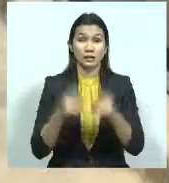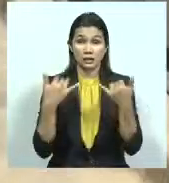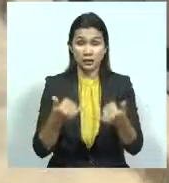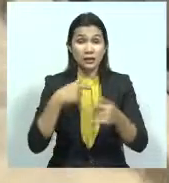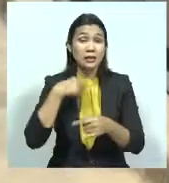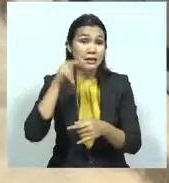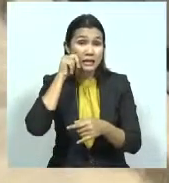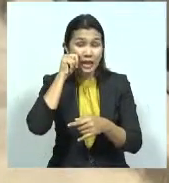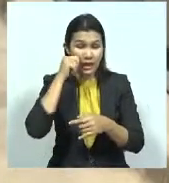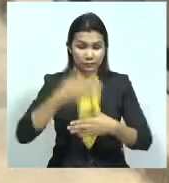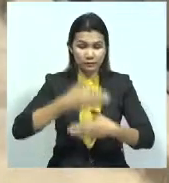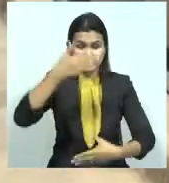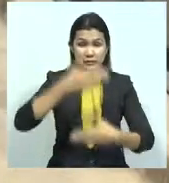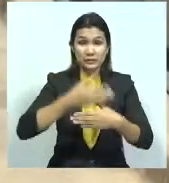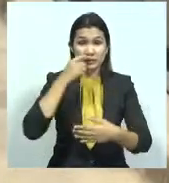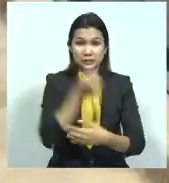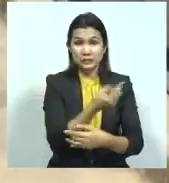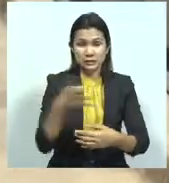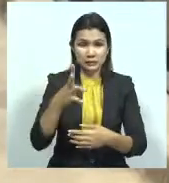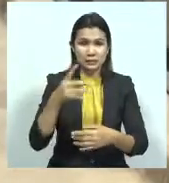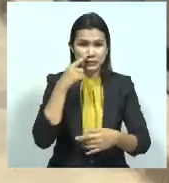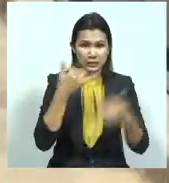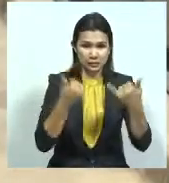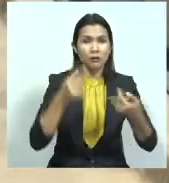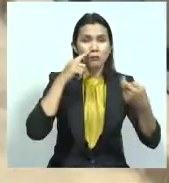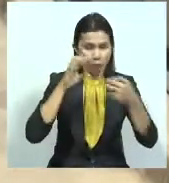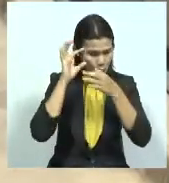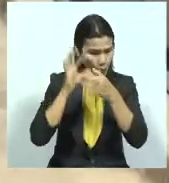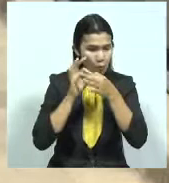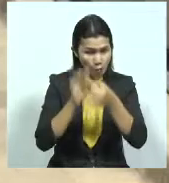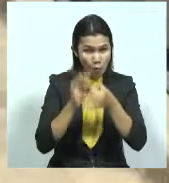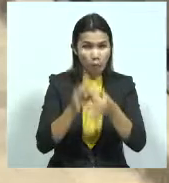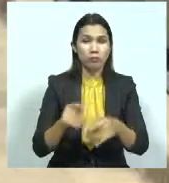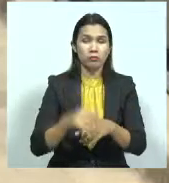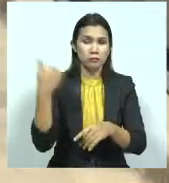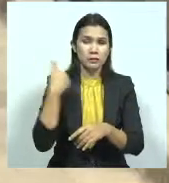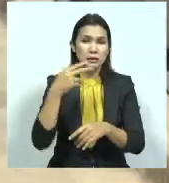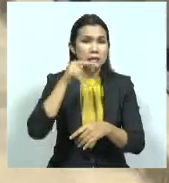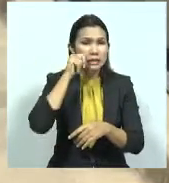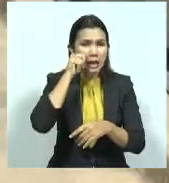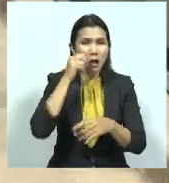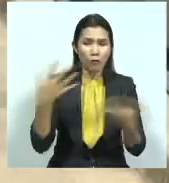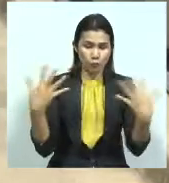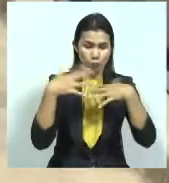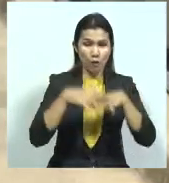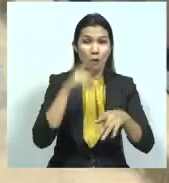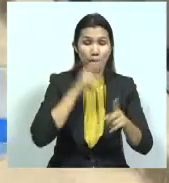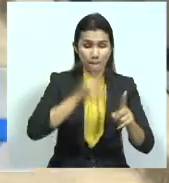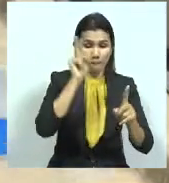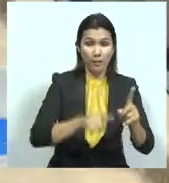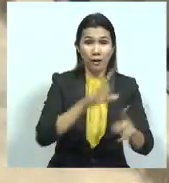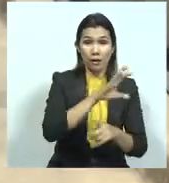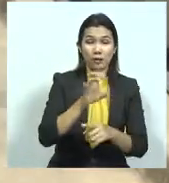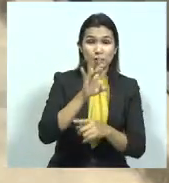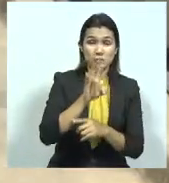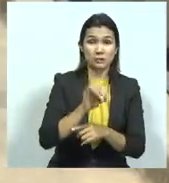คะปริมาณน้ำใน4เขื่อนหลักลุ่มน้ำเจ้าพระยาตอนนี้เข้าขั้นวิกฤตน่าเป็นห่วงแล้วนะคะมีปริมาณน้ำรวมกันอยู่ที่